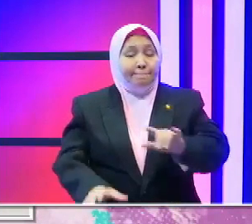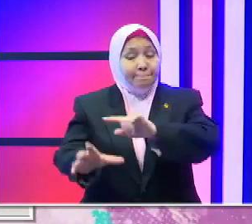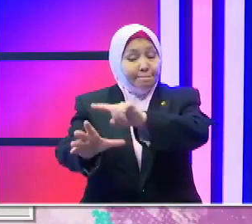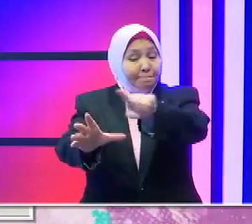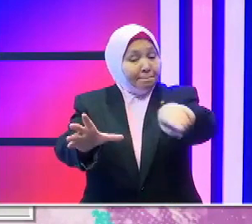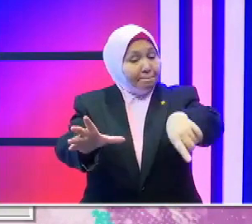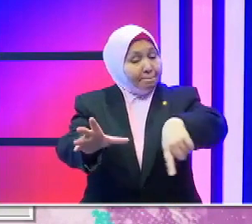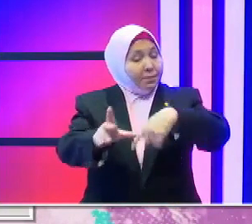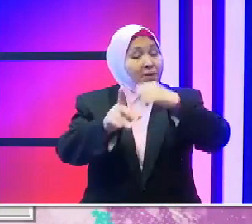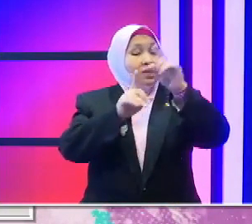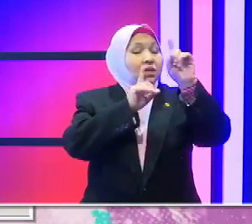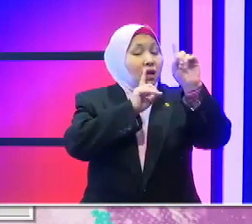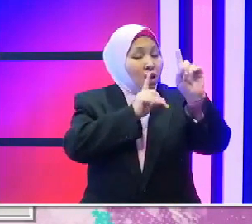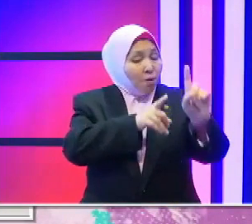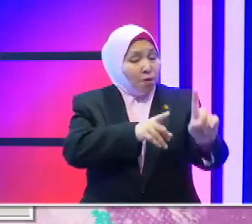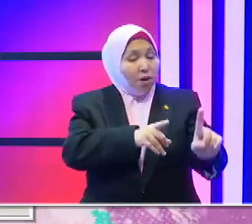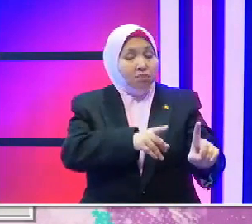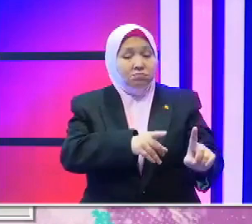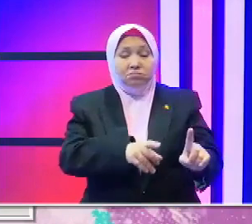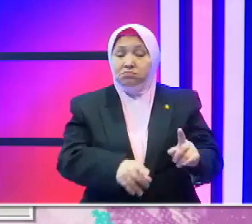قالوا ما